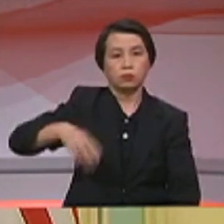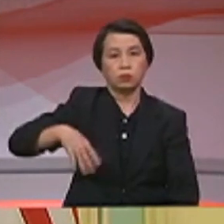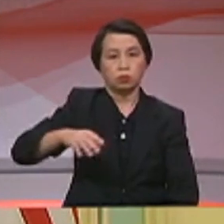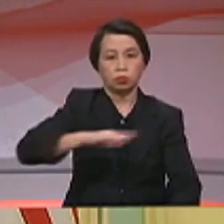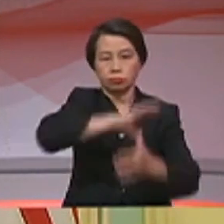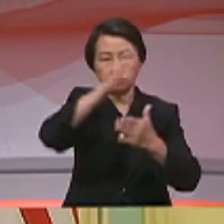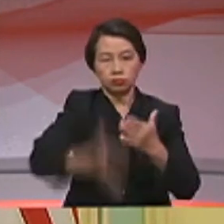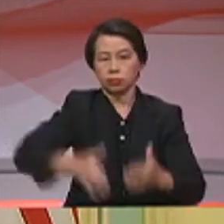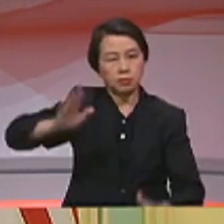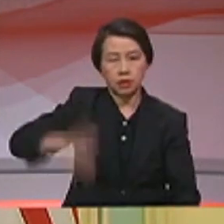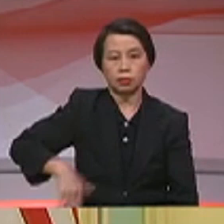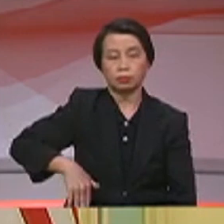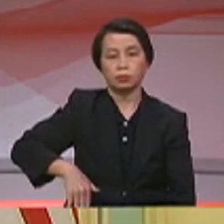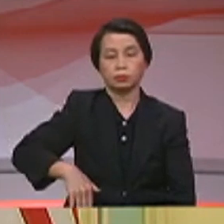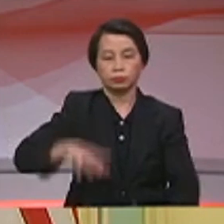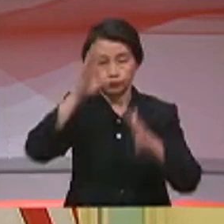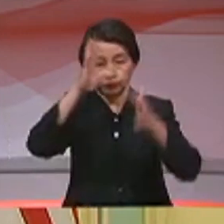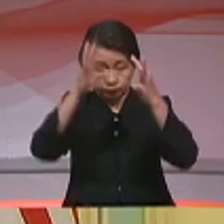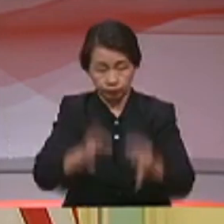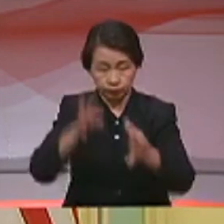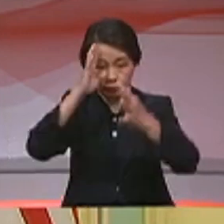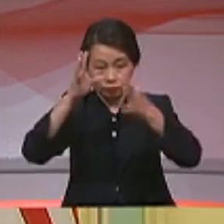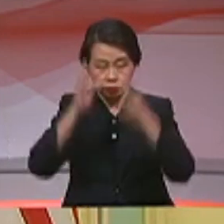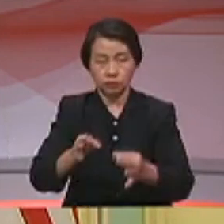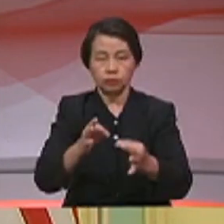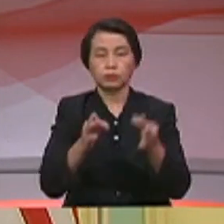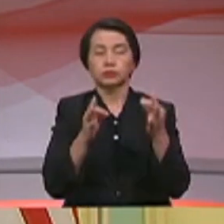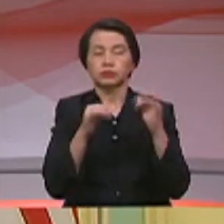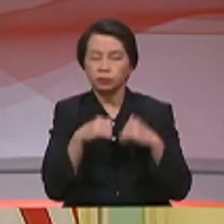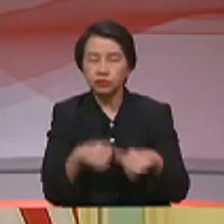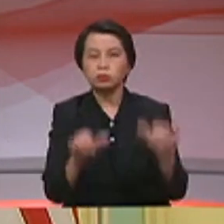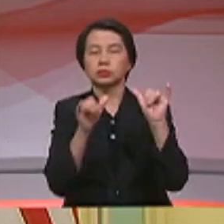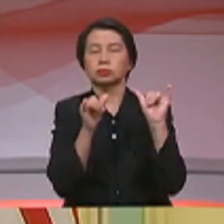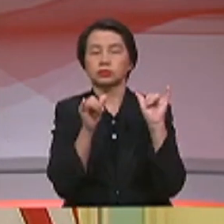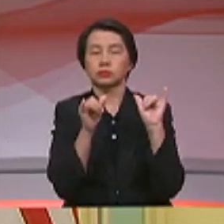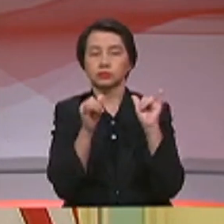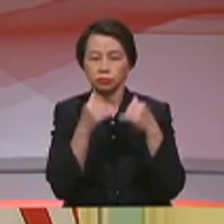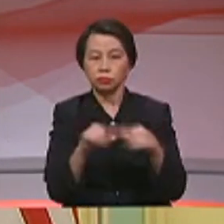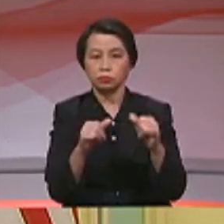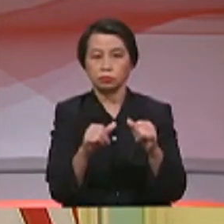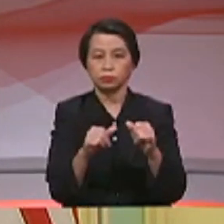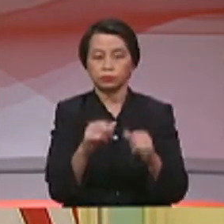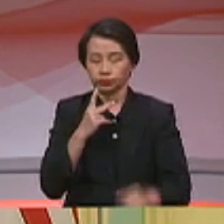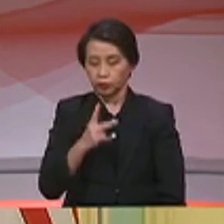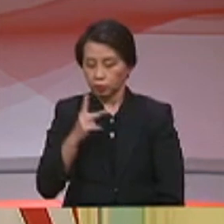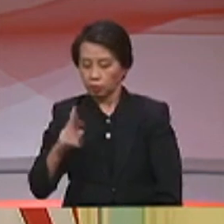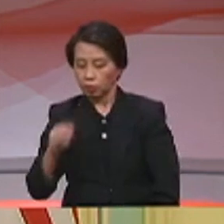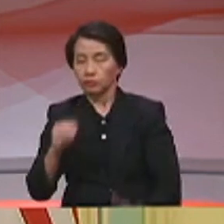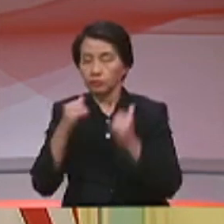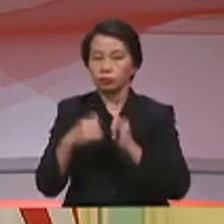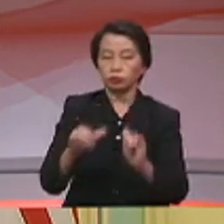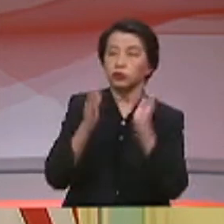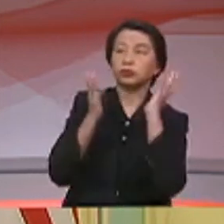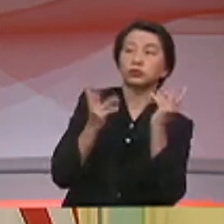disempurnakan sepenuhnya. Keputusan-keputusan masih lagi masih pihak Kementerian Kesihatan masih